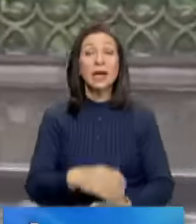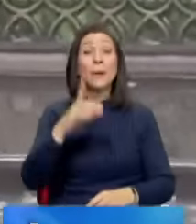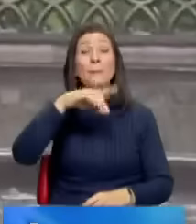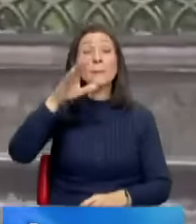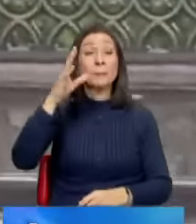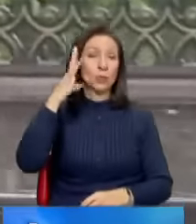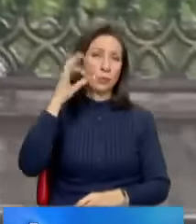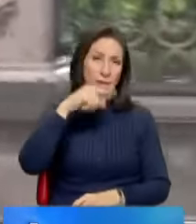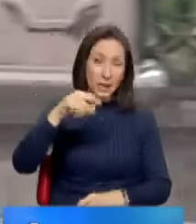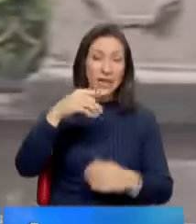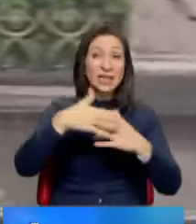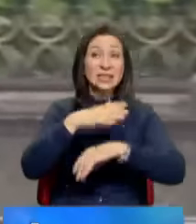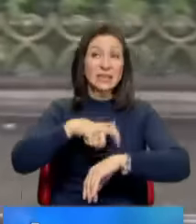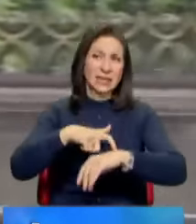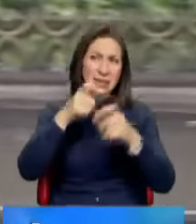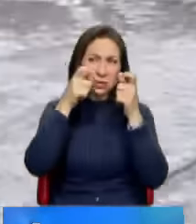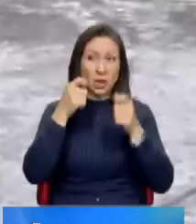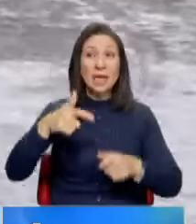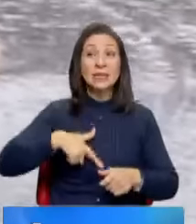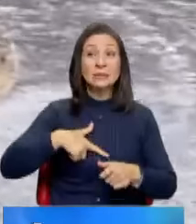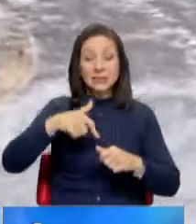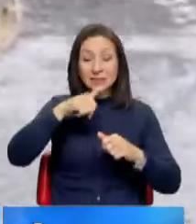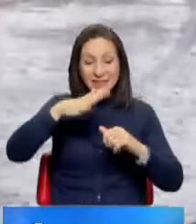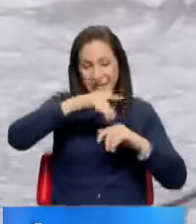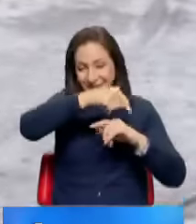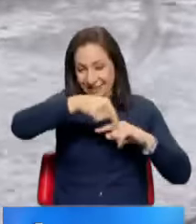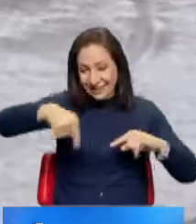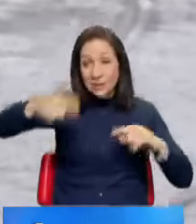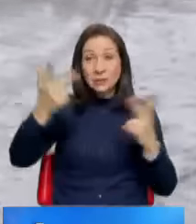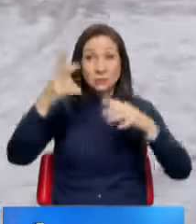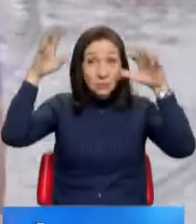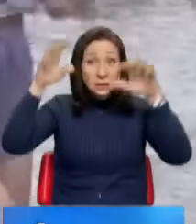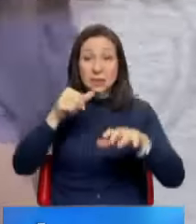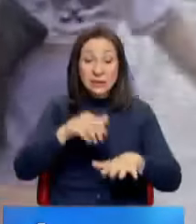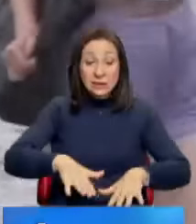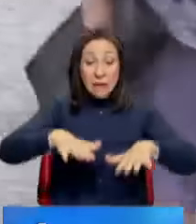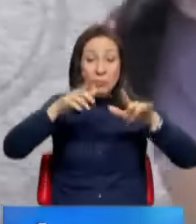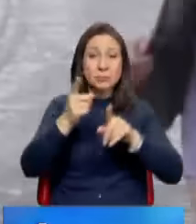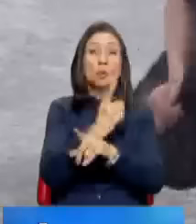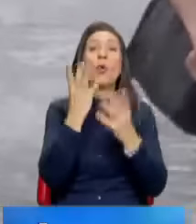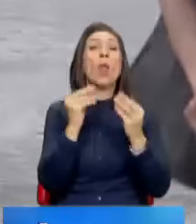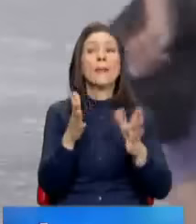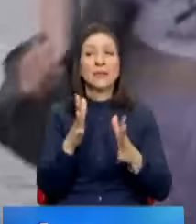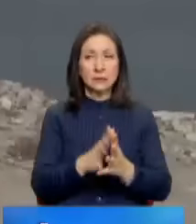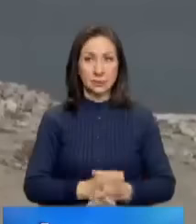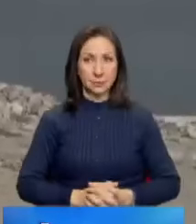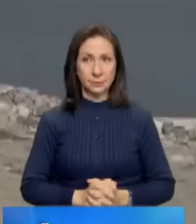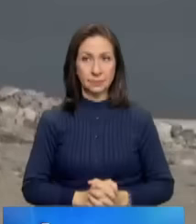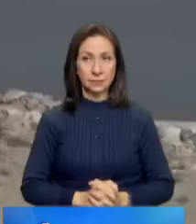Yetkililer özellikle gece saatlerine dikkat çekiyor. İzmir'in kıyı ilçelerinde şiddetli yağışlar sel ve su baskınlarını beraberinde